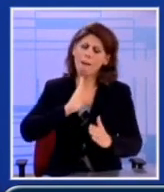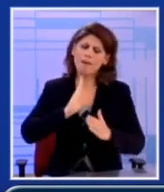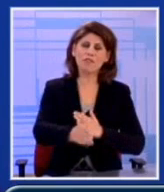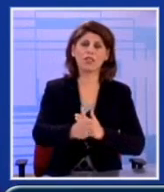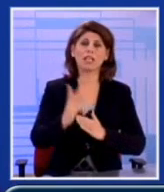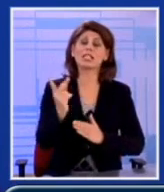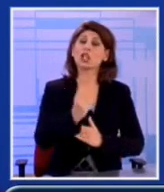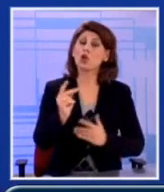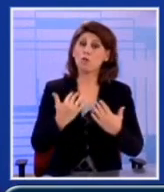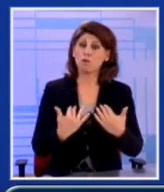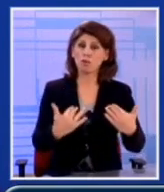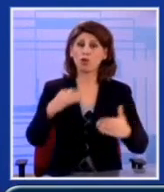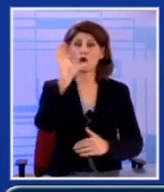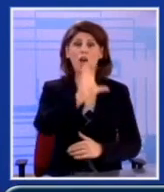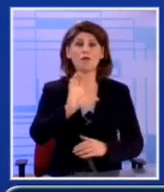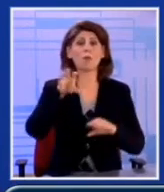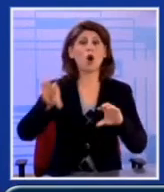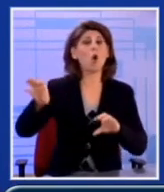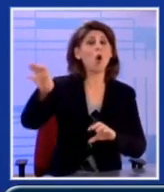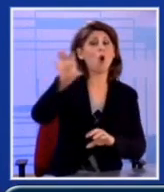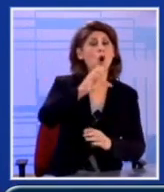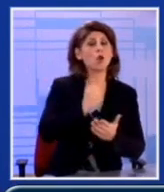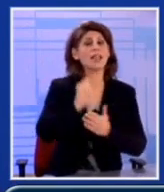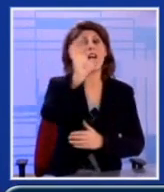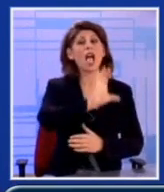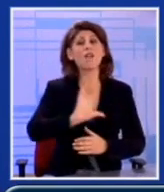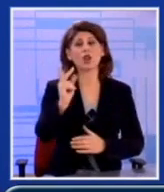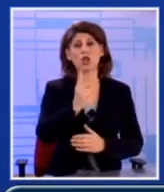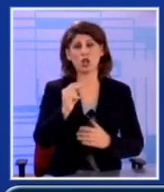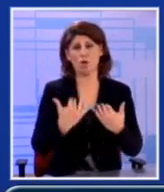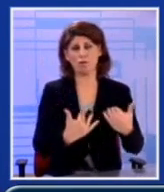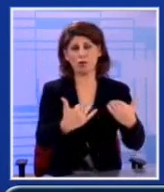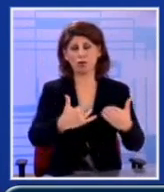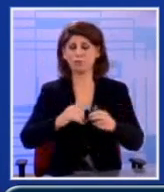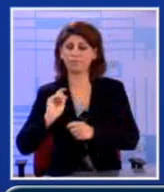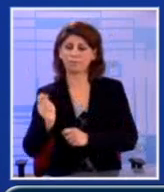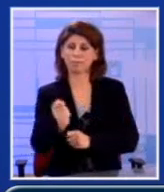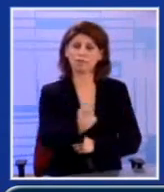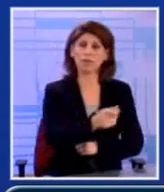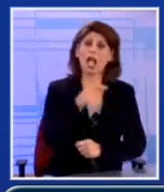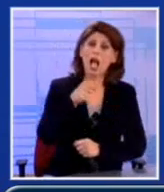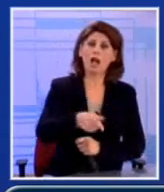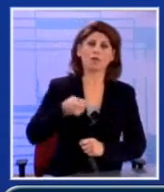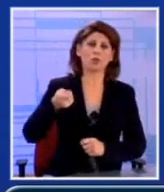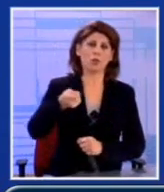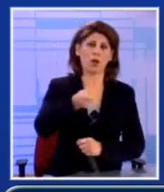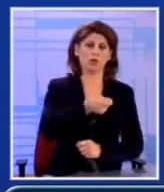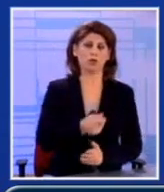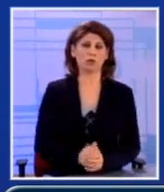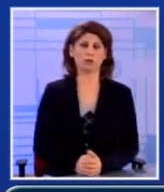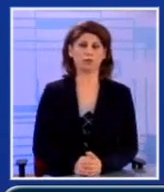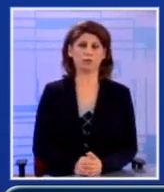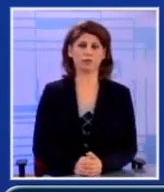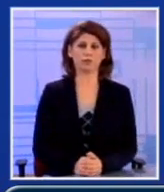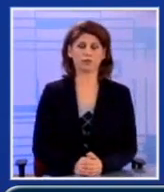στα κοινοβούλια των Ευρωπαϊκών χωρών και στο Ευρωκοινοβούλιο την αποπληρωμή αυτού του χρέους.